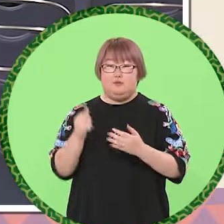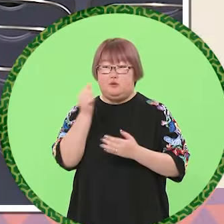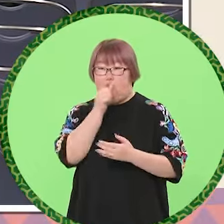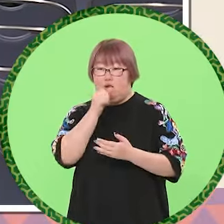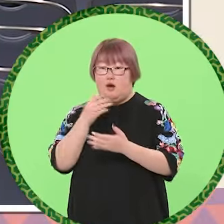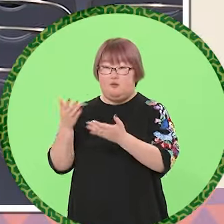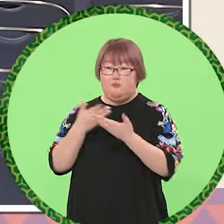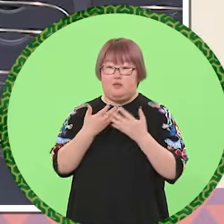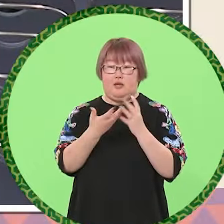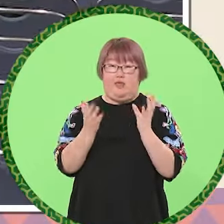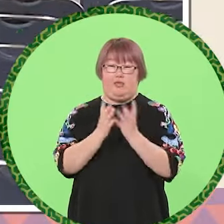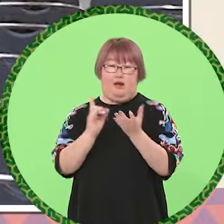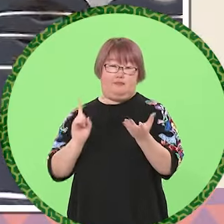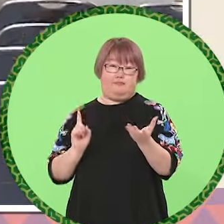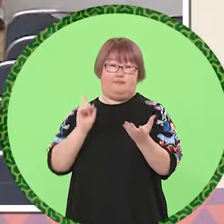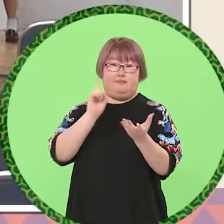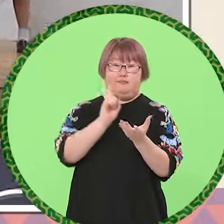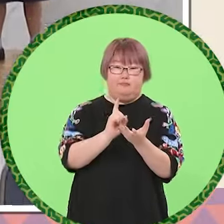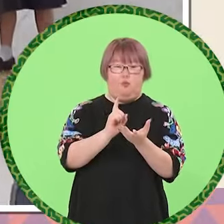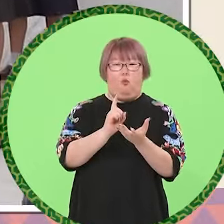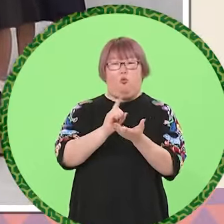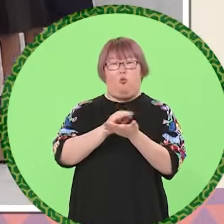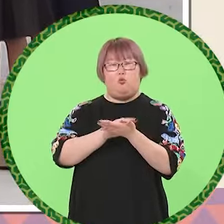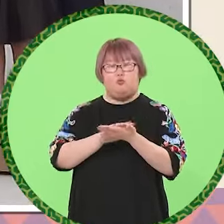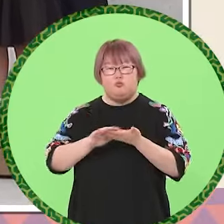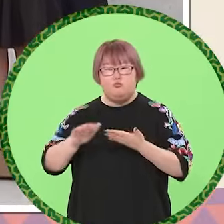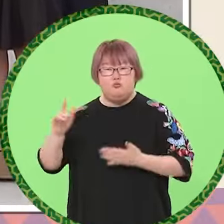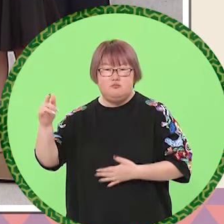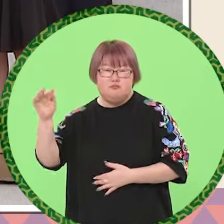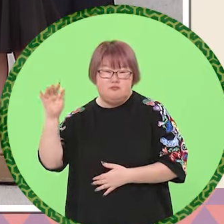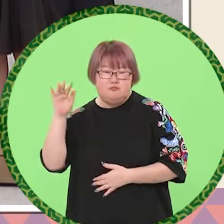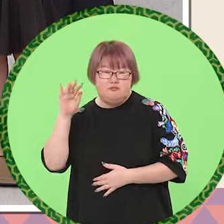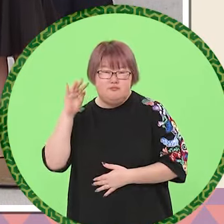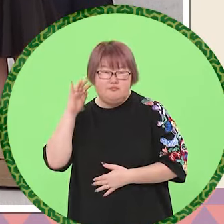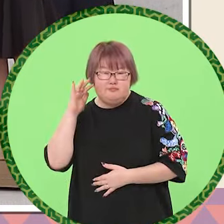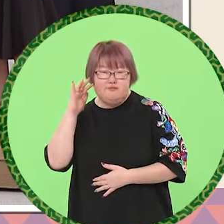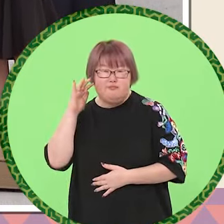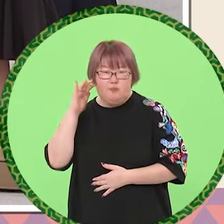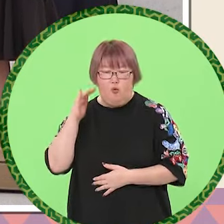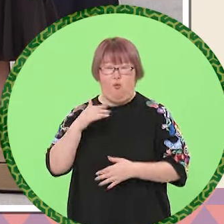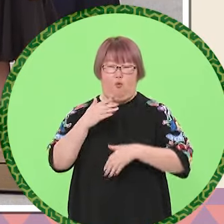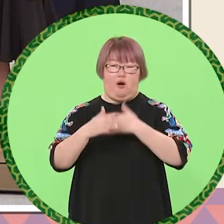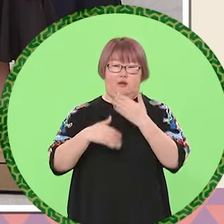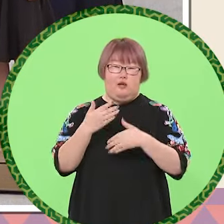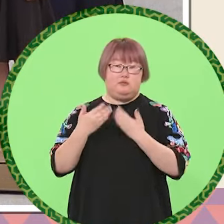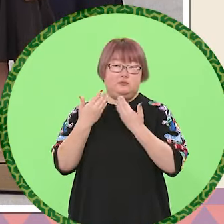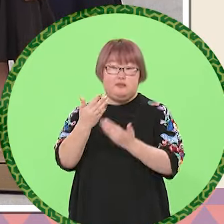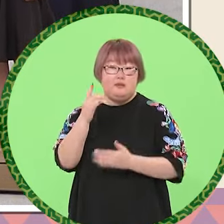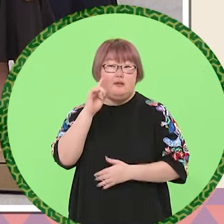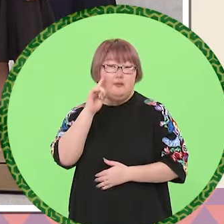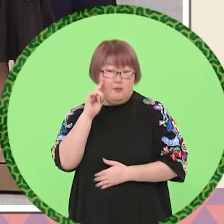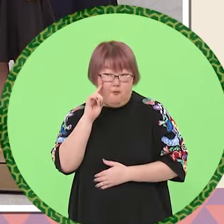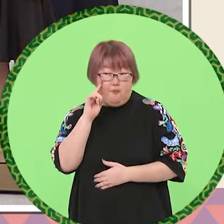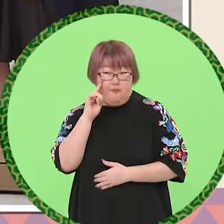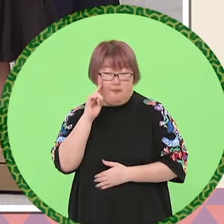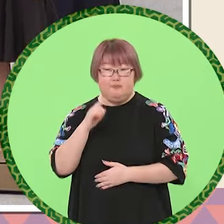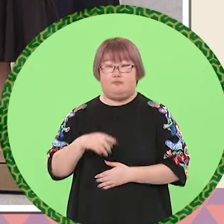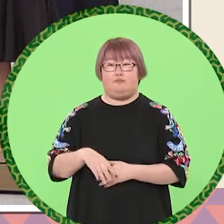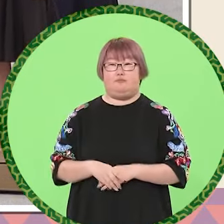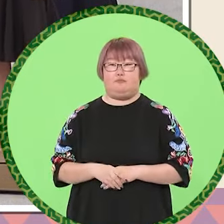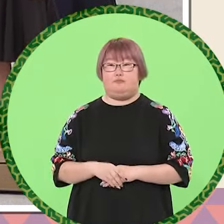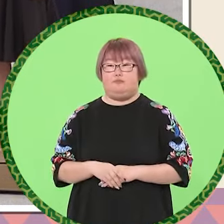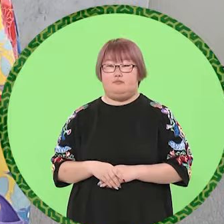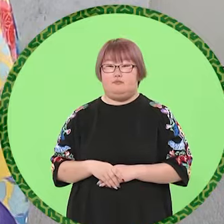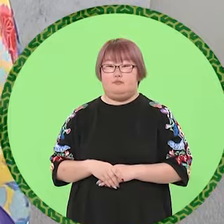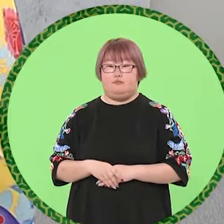紹介してもらった団体を訪ねたぞ。美しい音色が聞こえるの。早速話を聞い